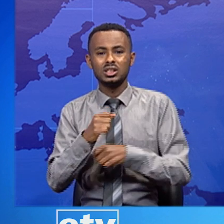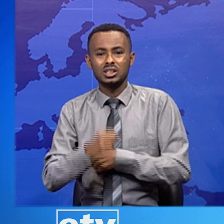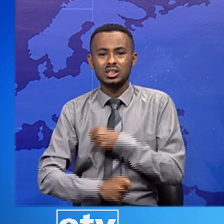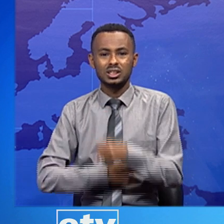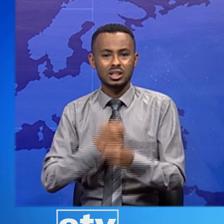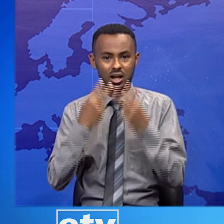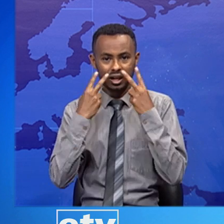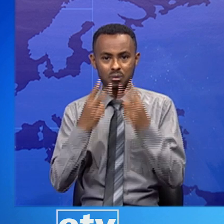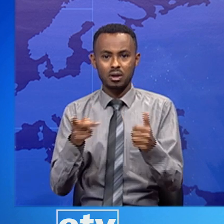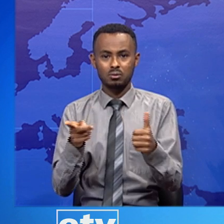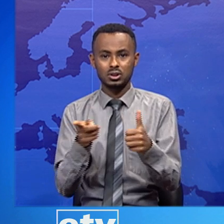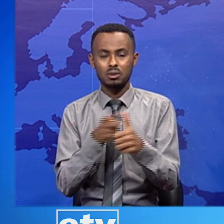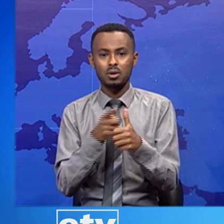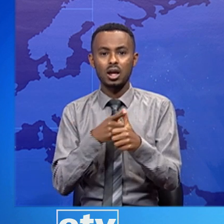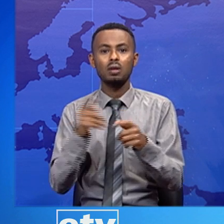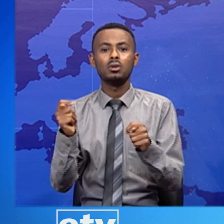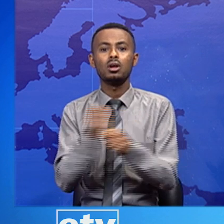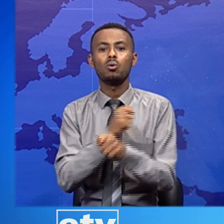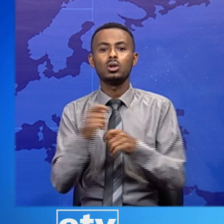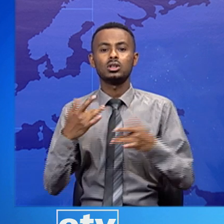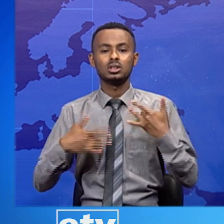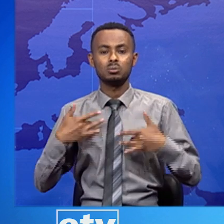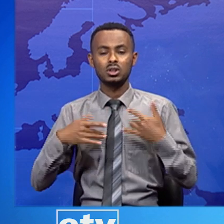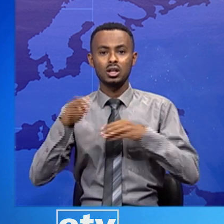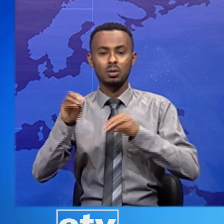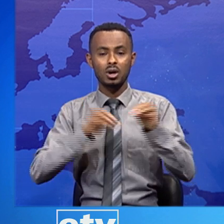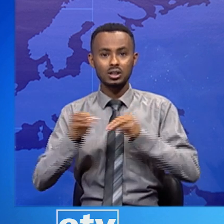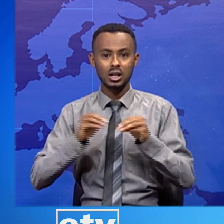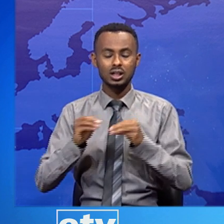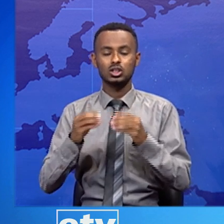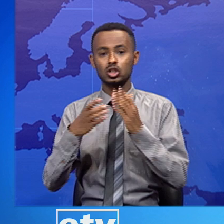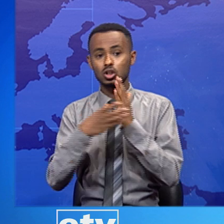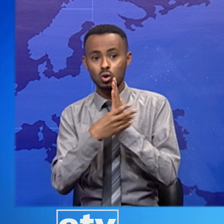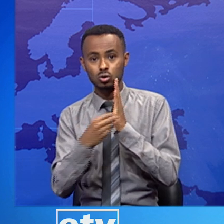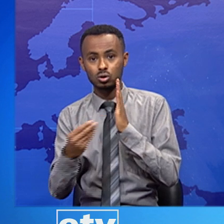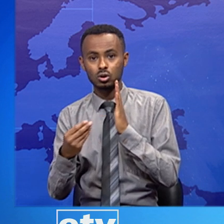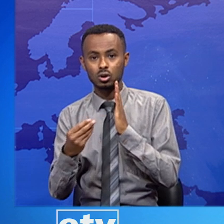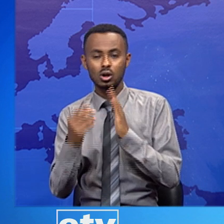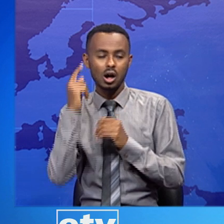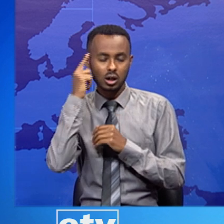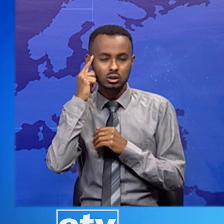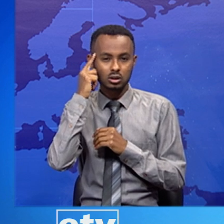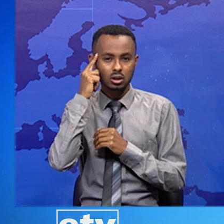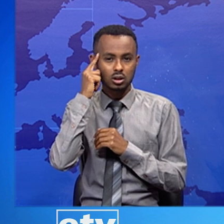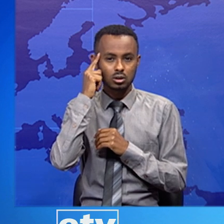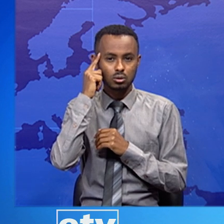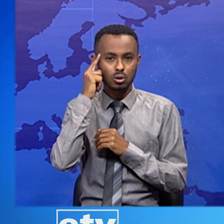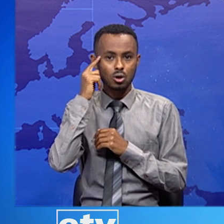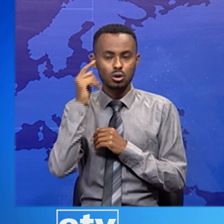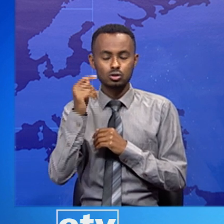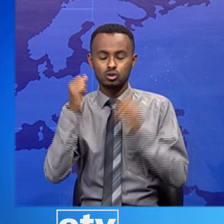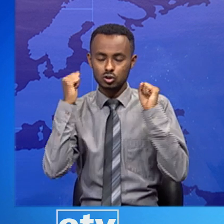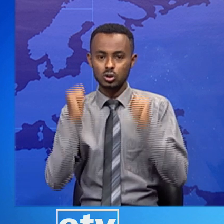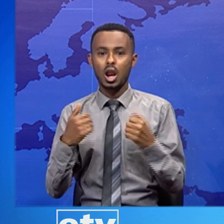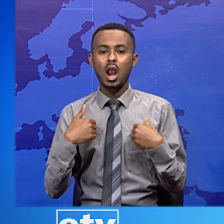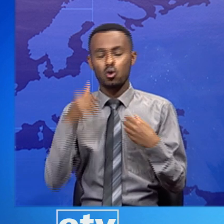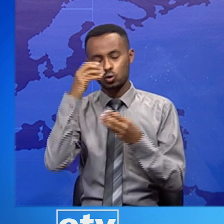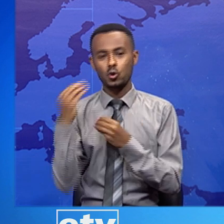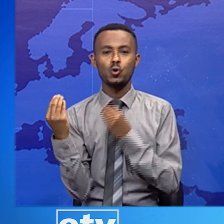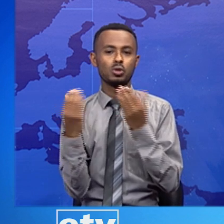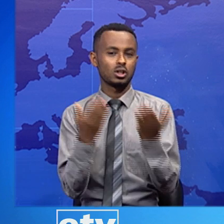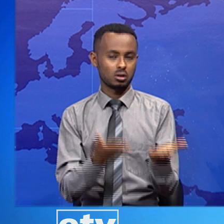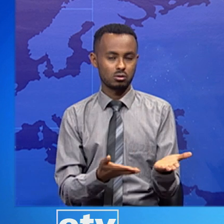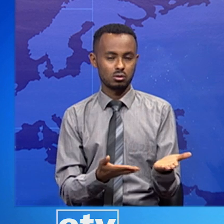ከመን ጀመረ የመተወን ስሜት የማንቀሳቀስ ክህሎቱ አስተሳሰቡን በሙሉ ችሎታ አላለሱ ቢሰጥ